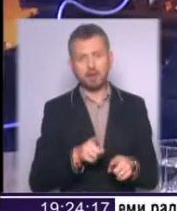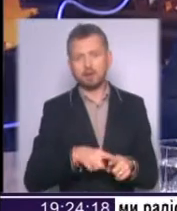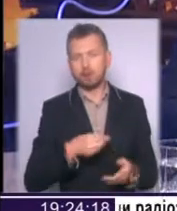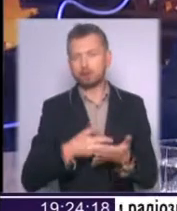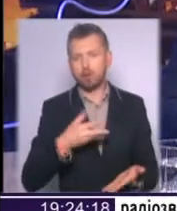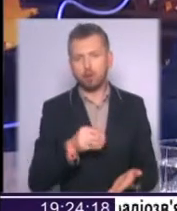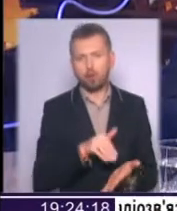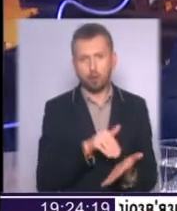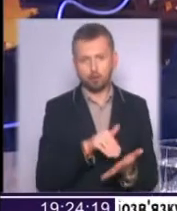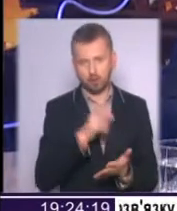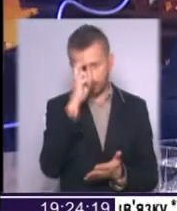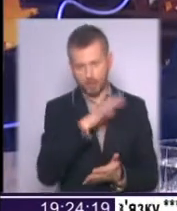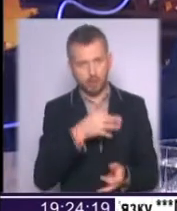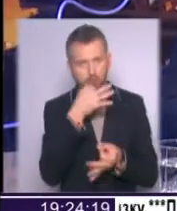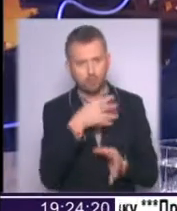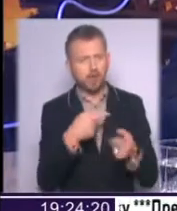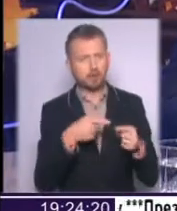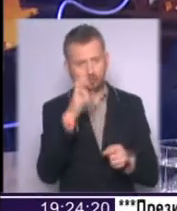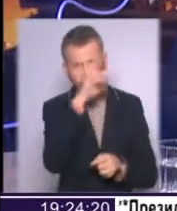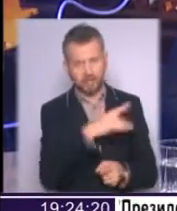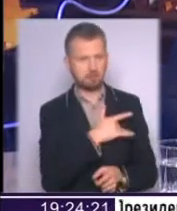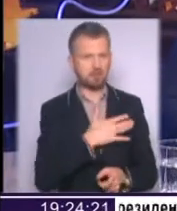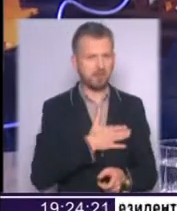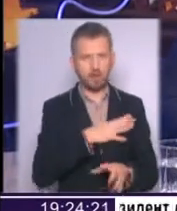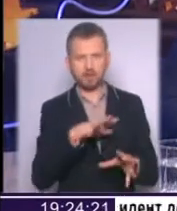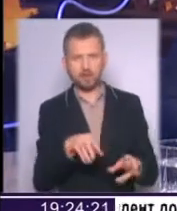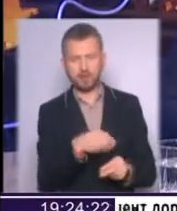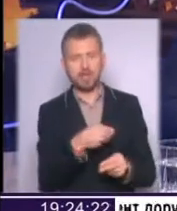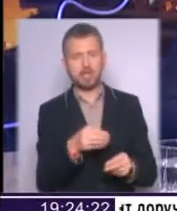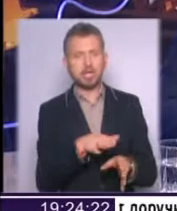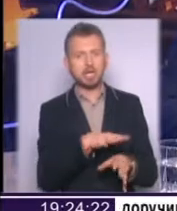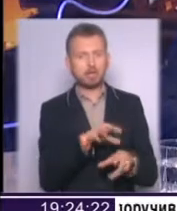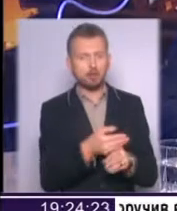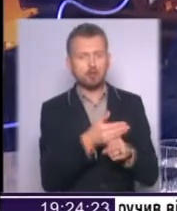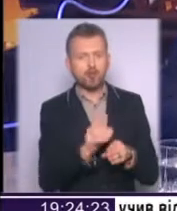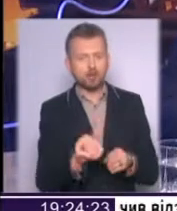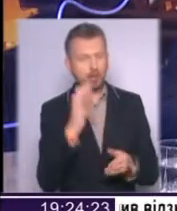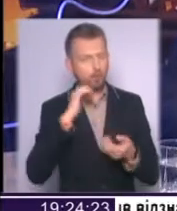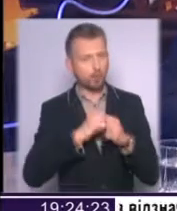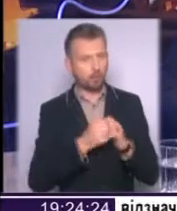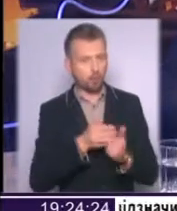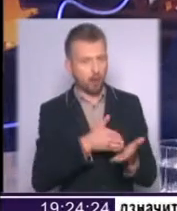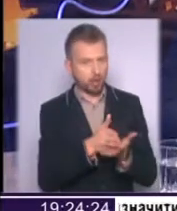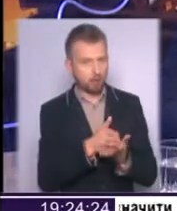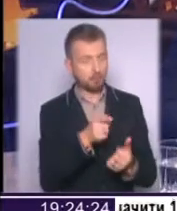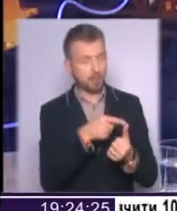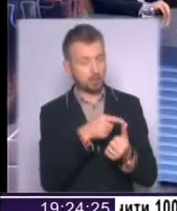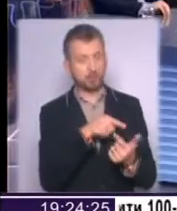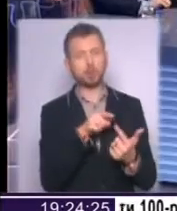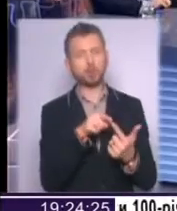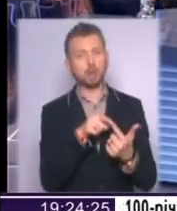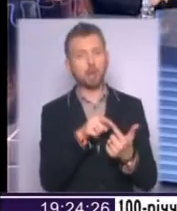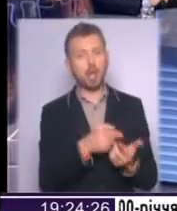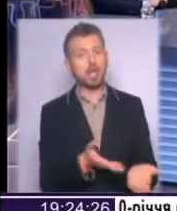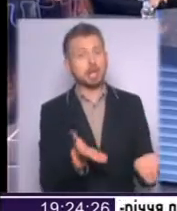коштує в країні, в будь-якій іншій країні, приватизація цілої частини вугільної галузі. Це перше. Друге. Але